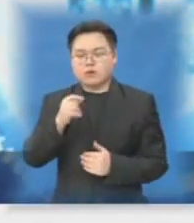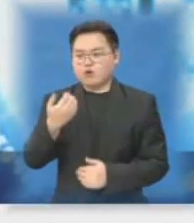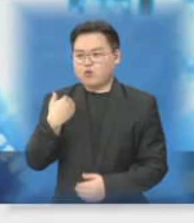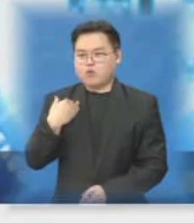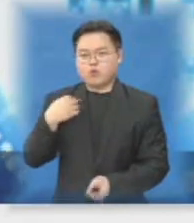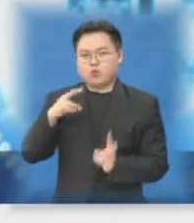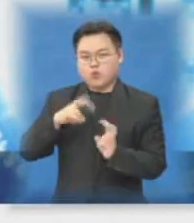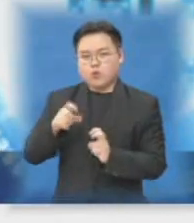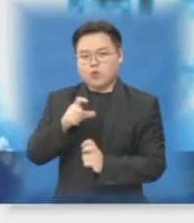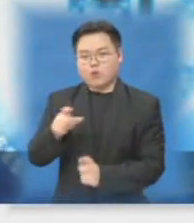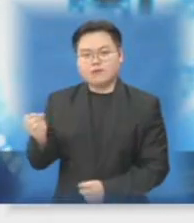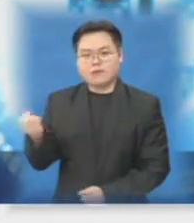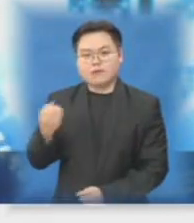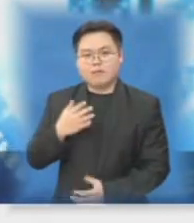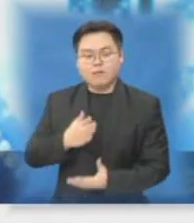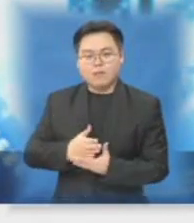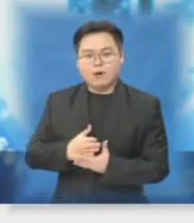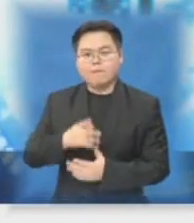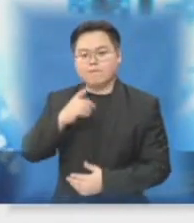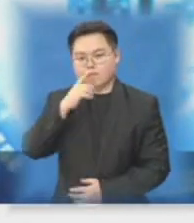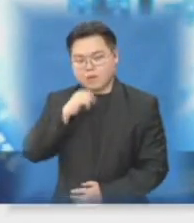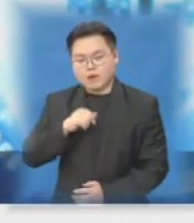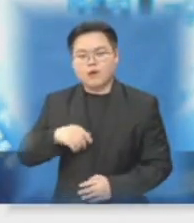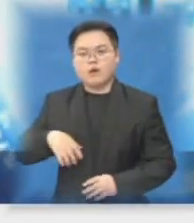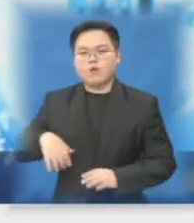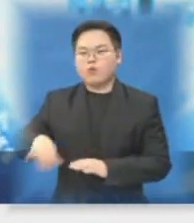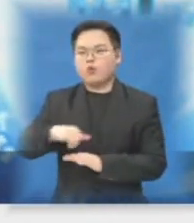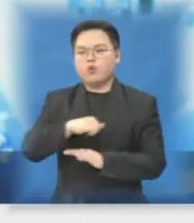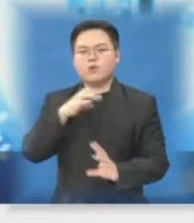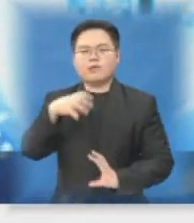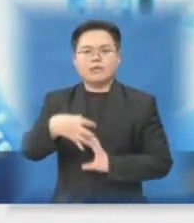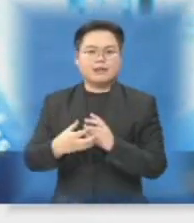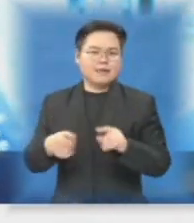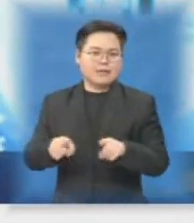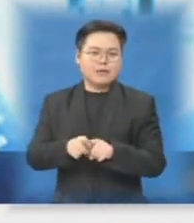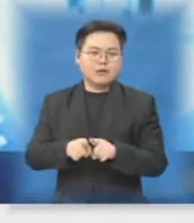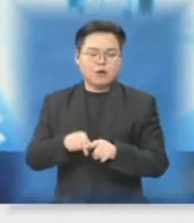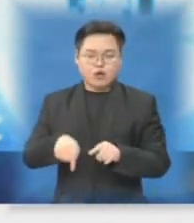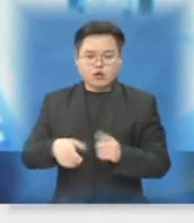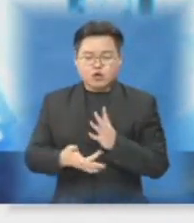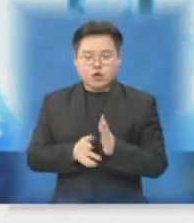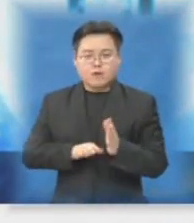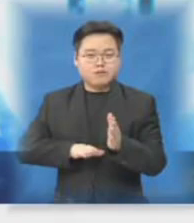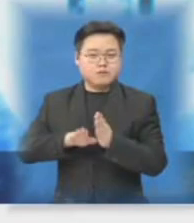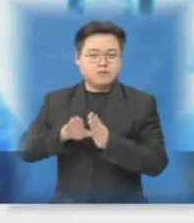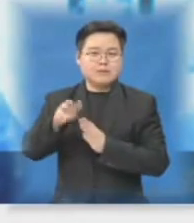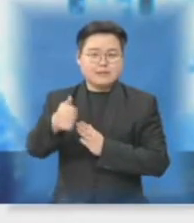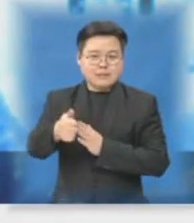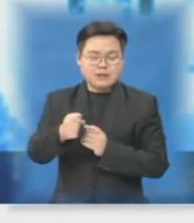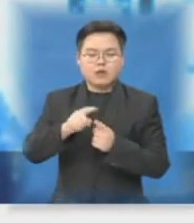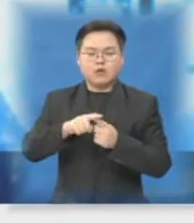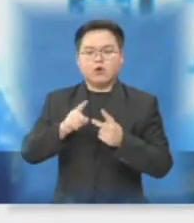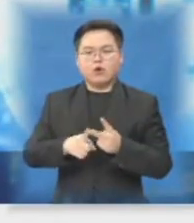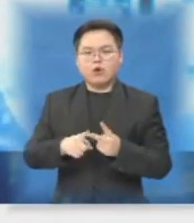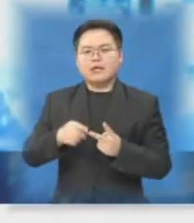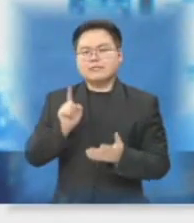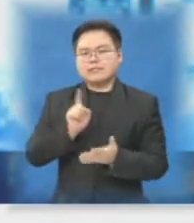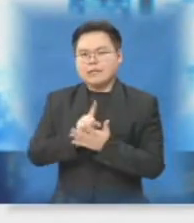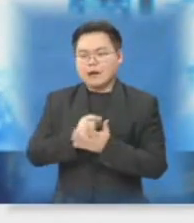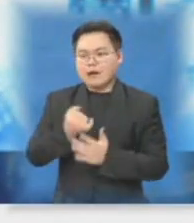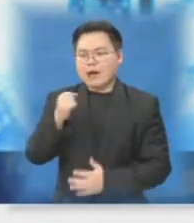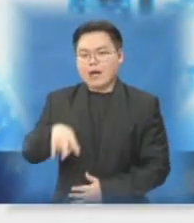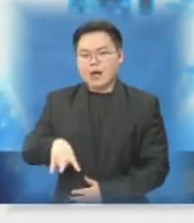судлаачид хэлээд байгаа юм л да. Тийм учраас дэлхийн сүрмүүд технологийн өсрөнгөө хөгжлийн үед кибер аюулгүй байдлаа анхаарах гэдэг